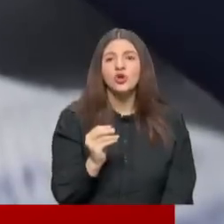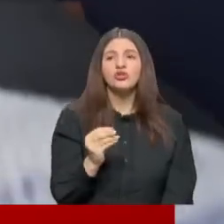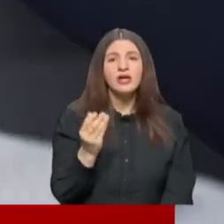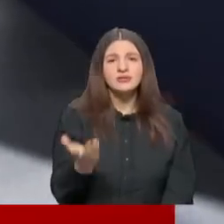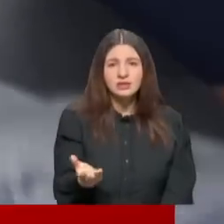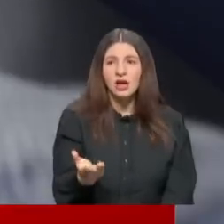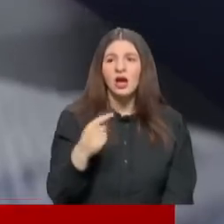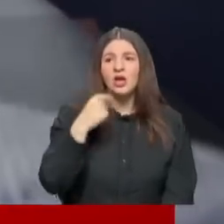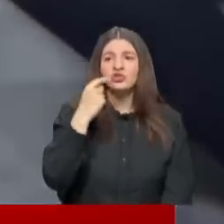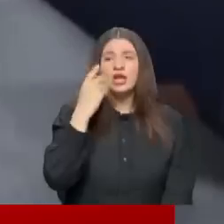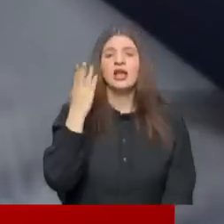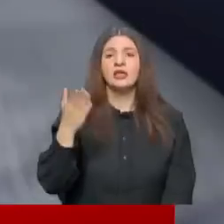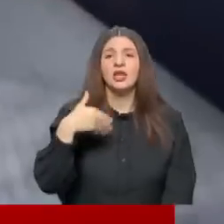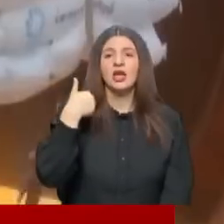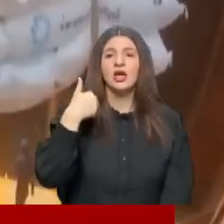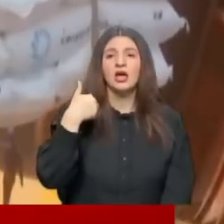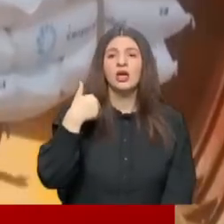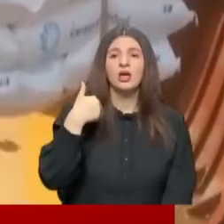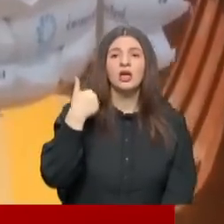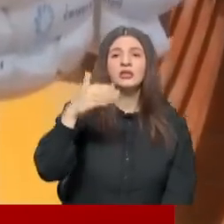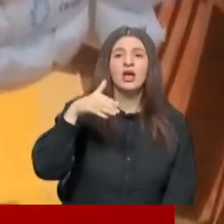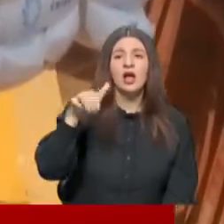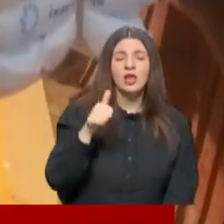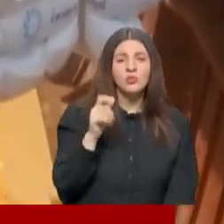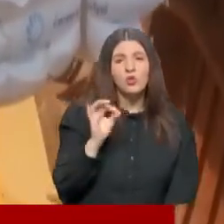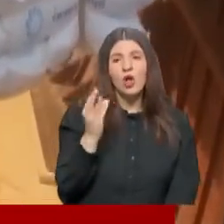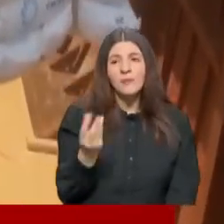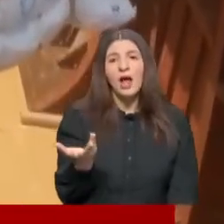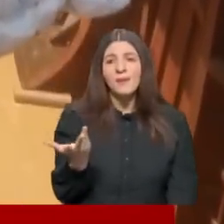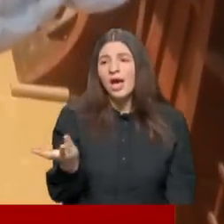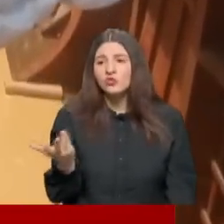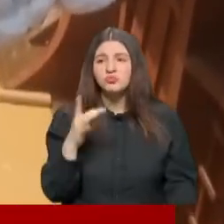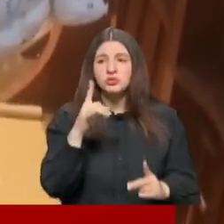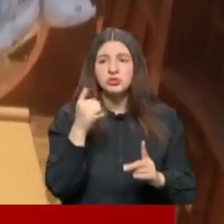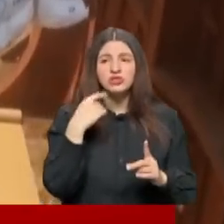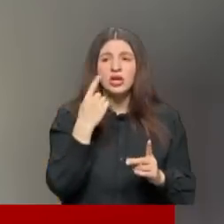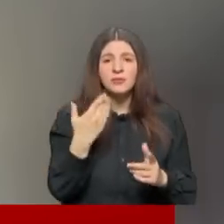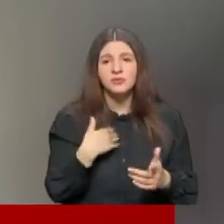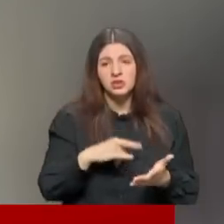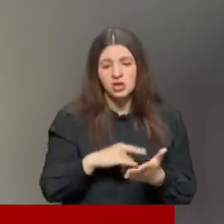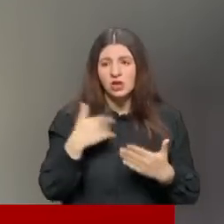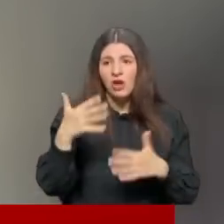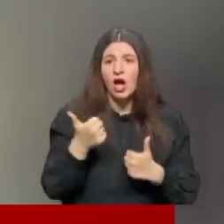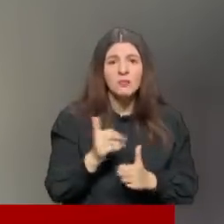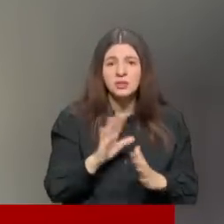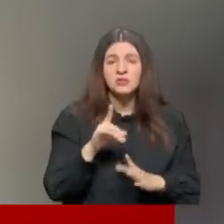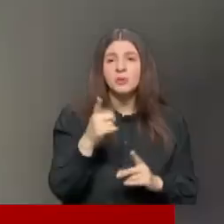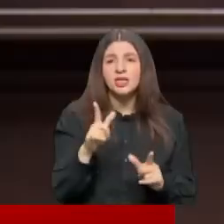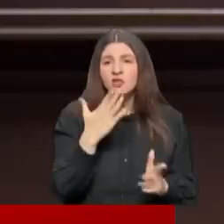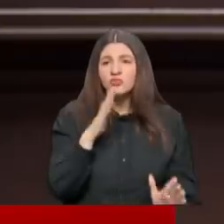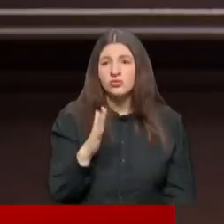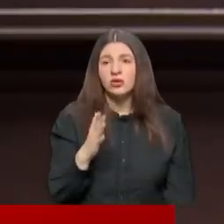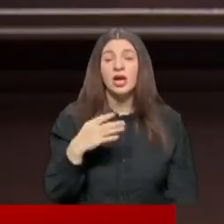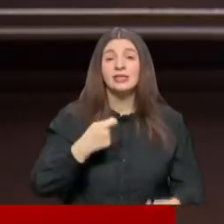ise şekerin de ithali mümkün olabilir. Ancak henüz bir kilo şeker bile biz ithal etmedik. Böyle bir ihtiyacımız